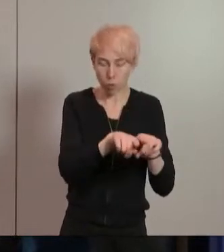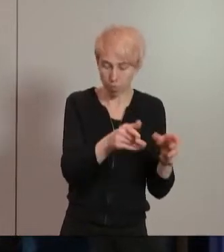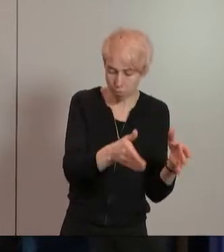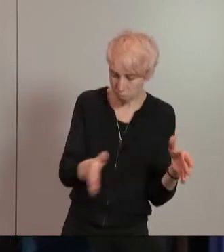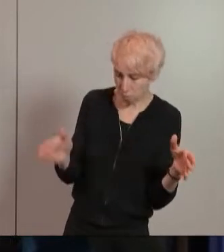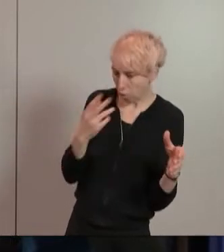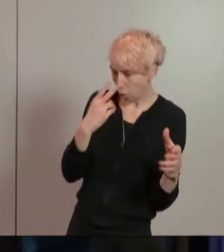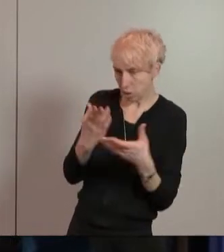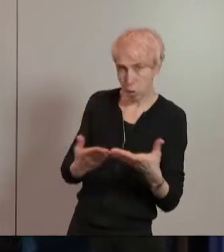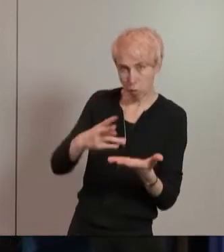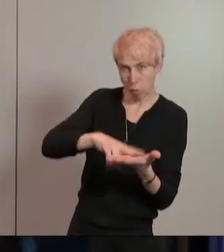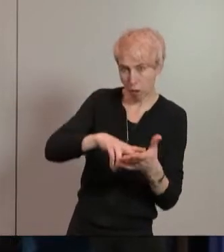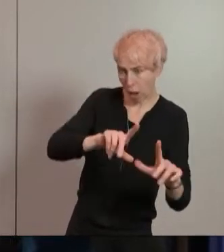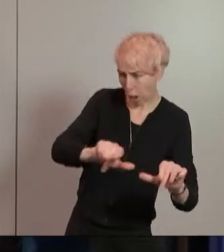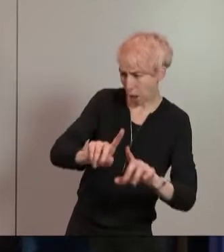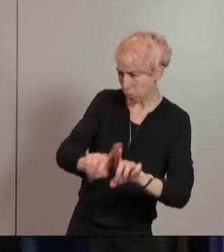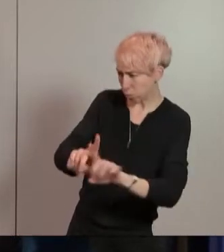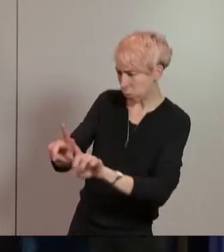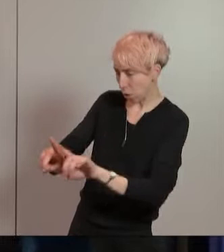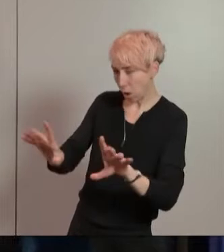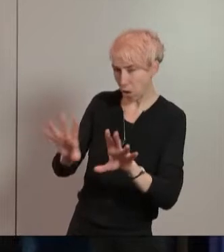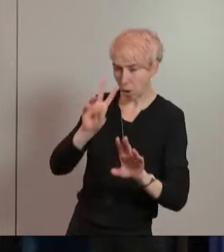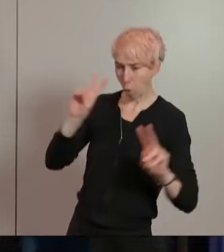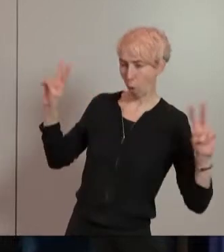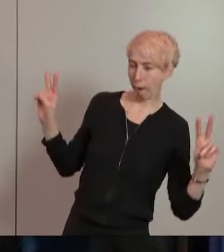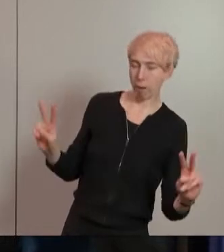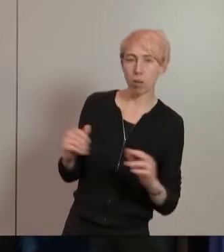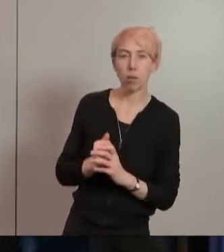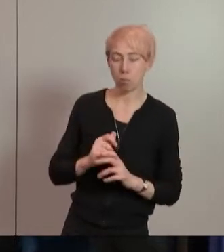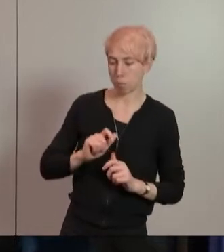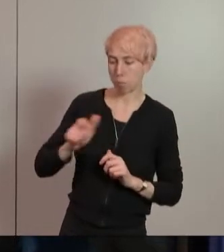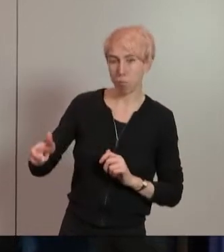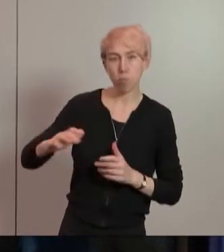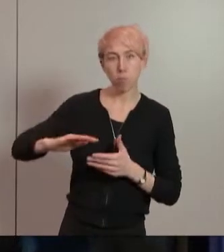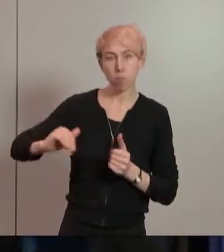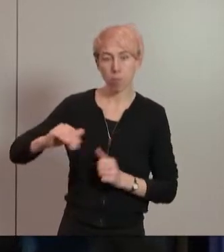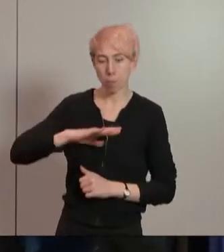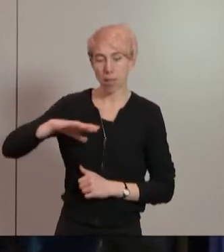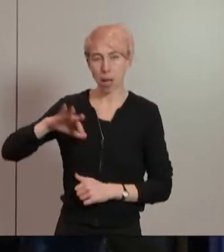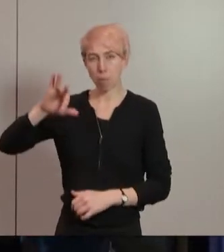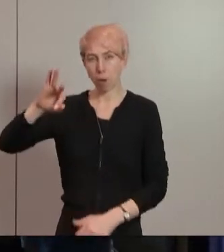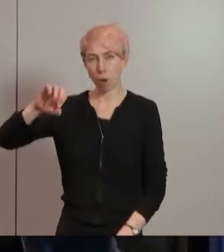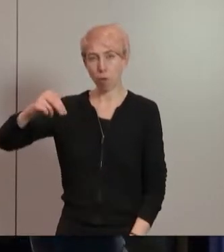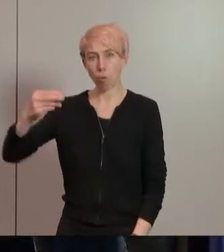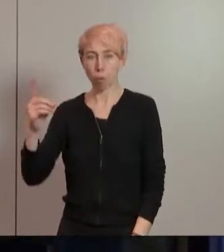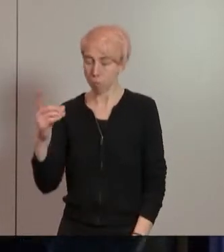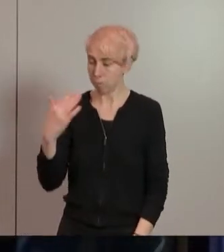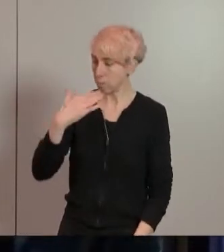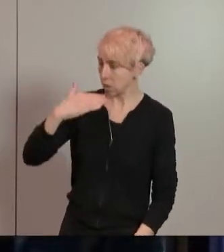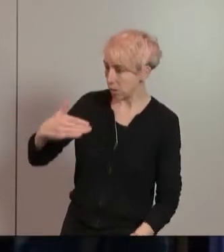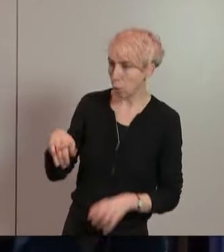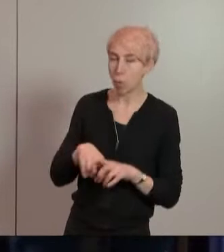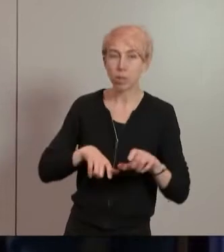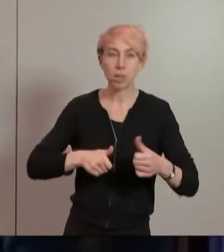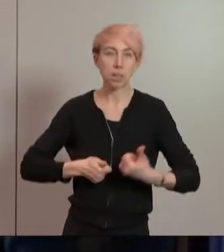les réalités qui sont les nôtres. Je passe donc la parole à Nathalie Font, que je remercie, ainsi que